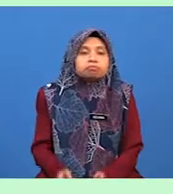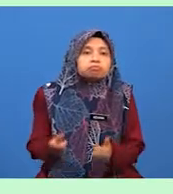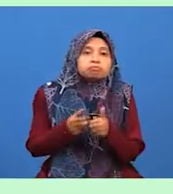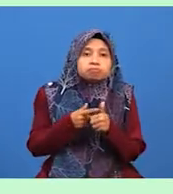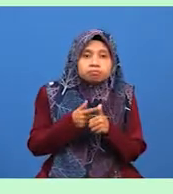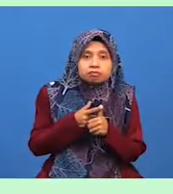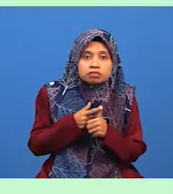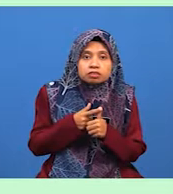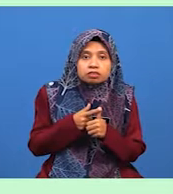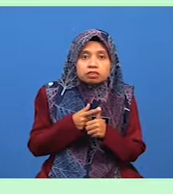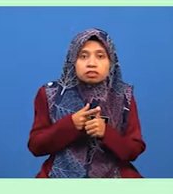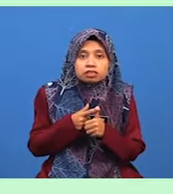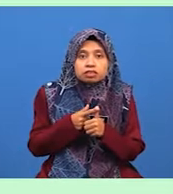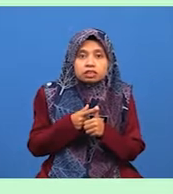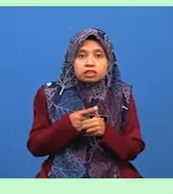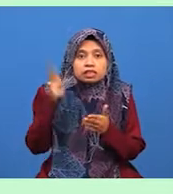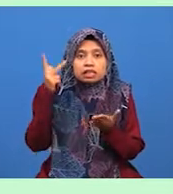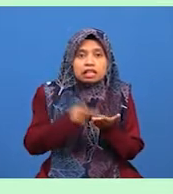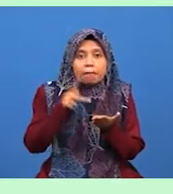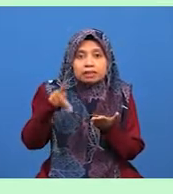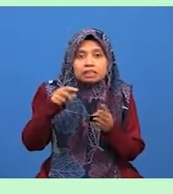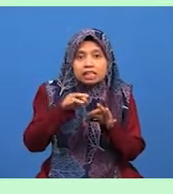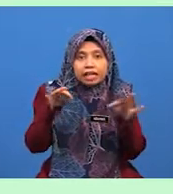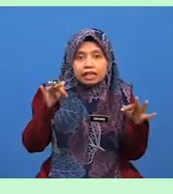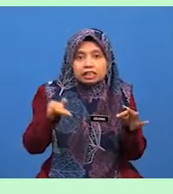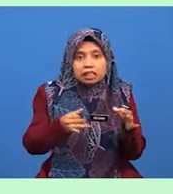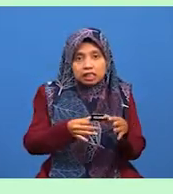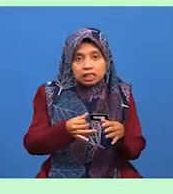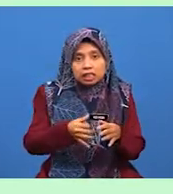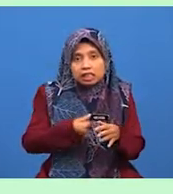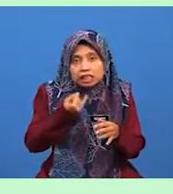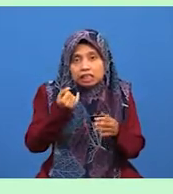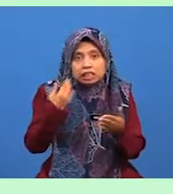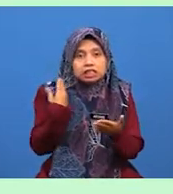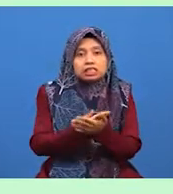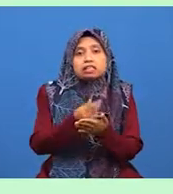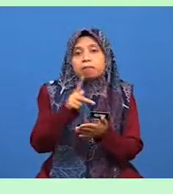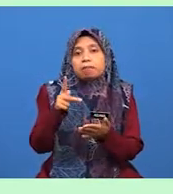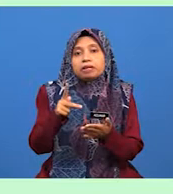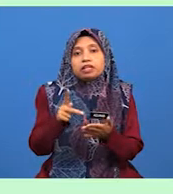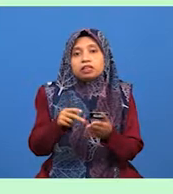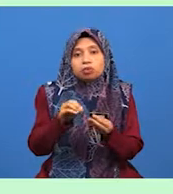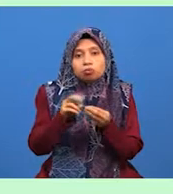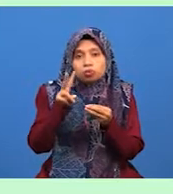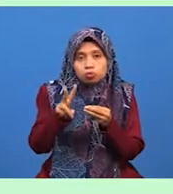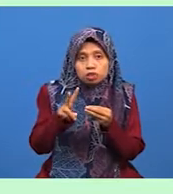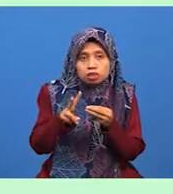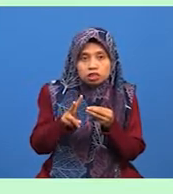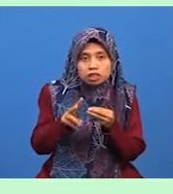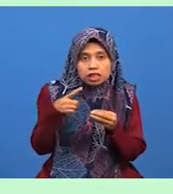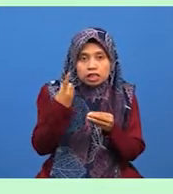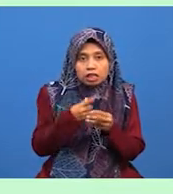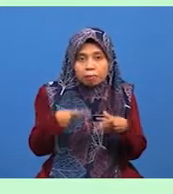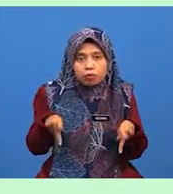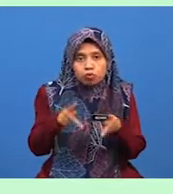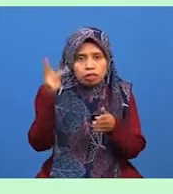Pertama, kenal pasti ayat yang ingin disampaikan. Yang kedua,